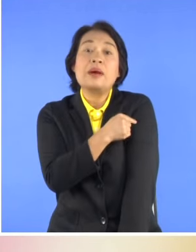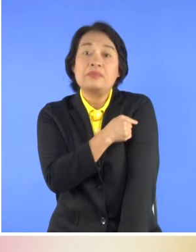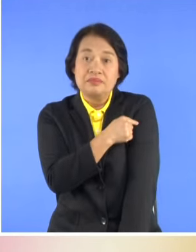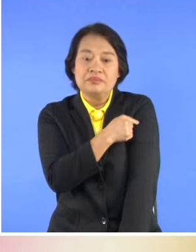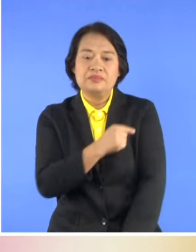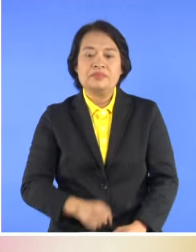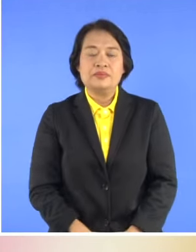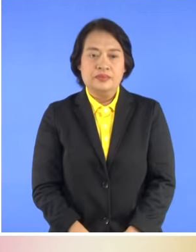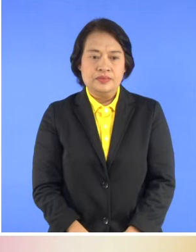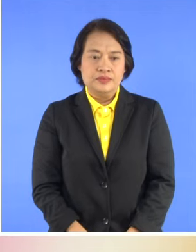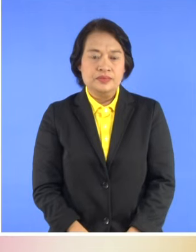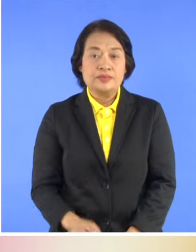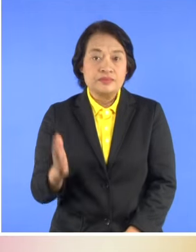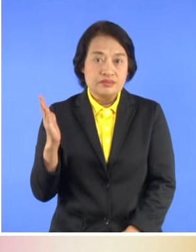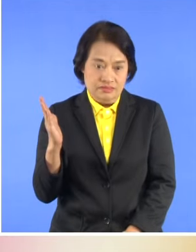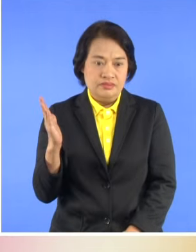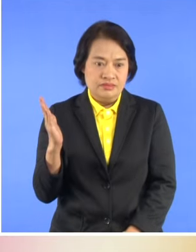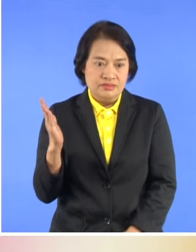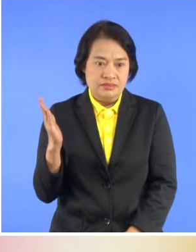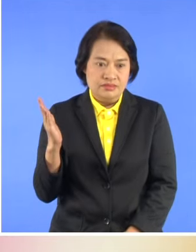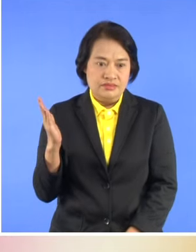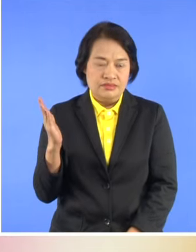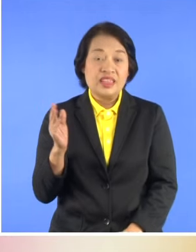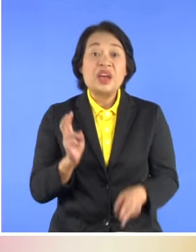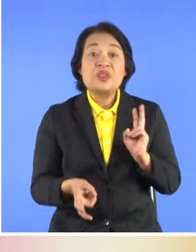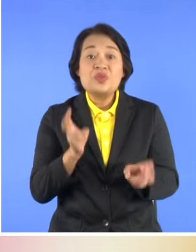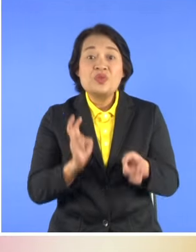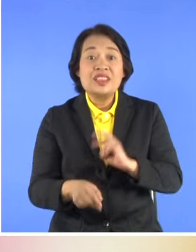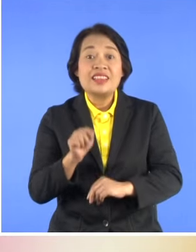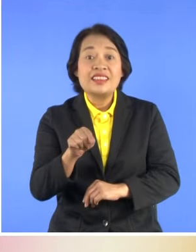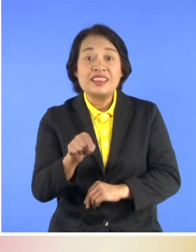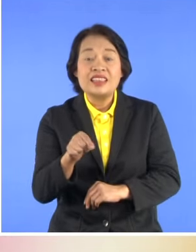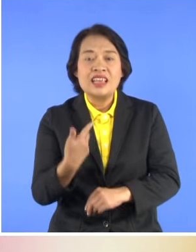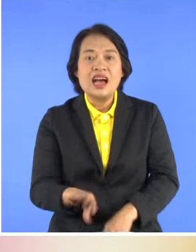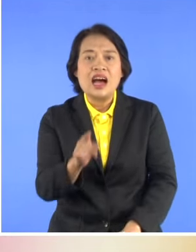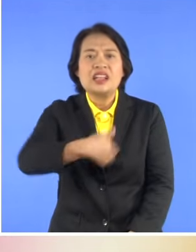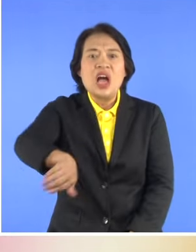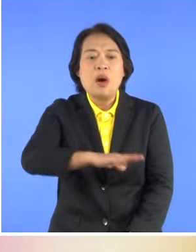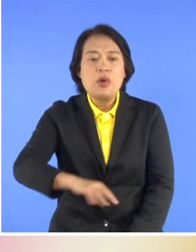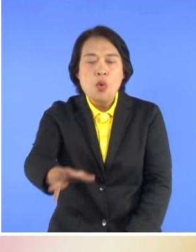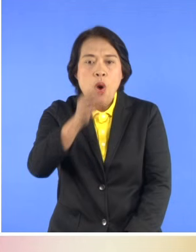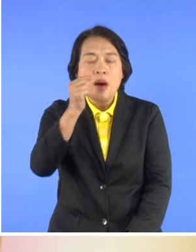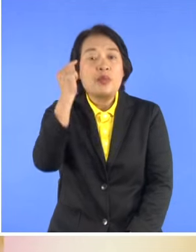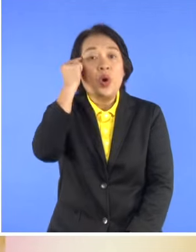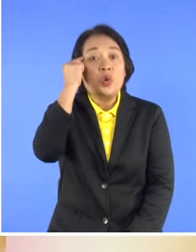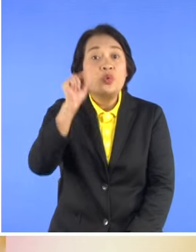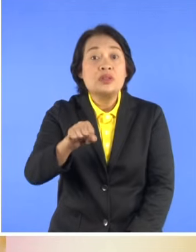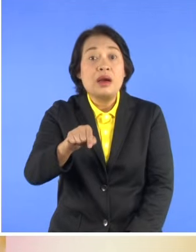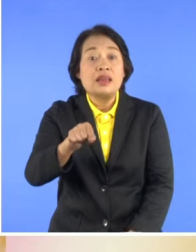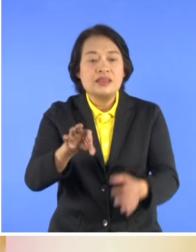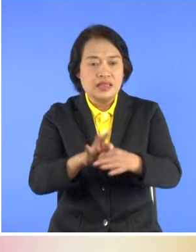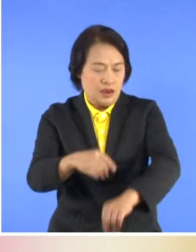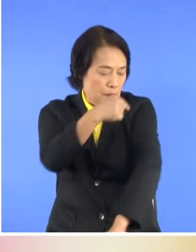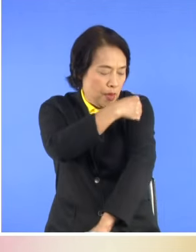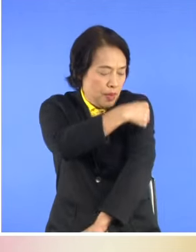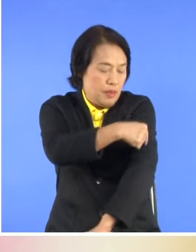นะครับคืออย่างที่ว่านี่นะฮะไอ้ไอลาบูบู้เนี่ยฮะก็อย่างที่ทราบกันเราก็รู้กันในรูปแบบของตุ๊กตาอ่าตัวตุ๊กตาหรือตุ๊กตาที่